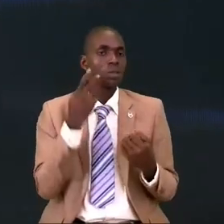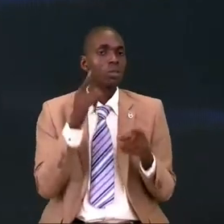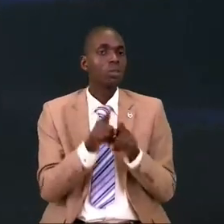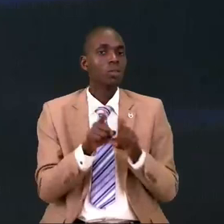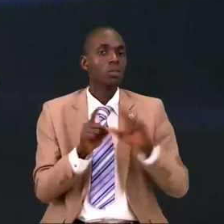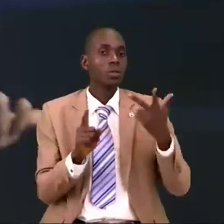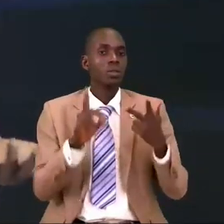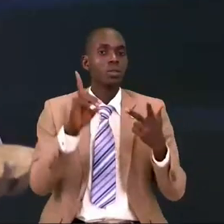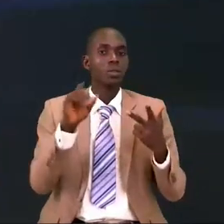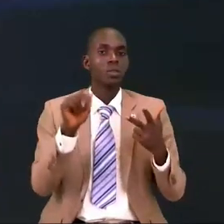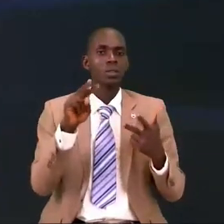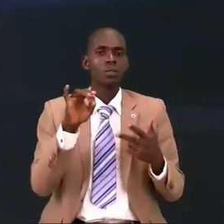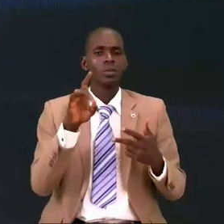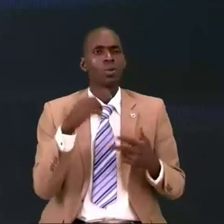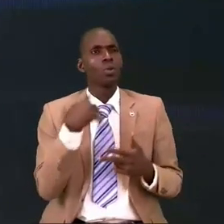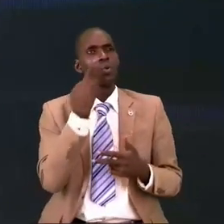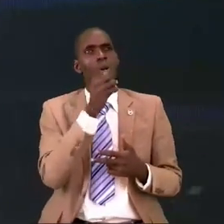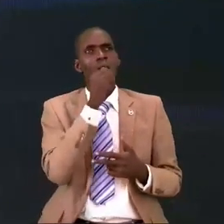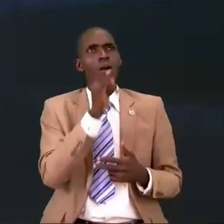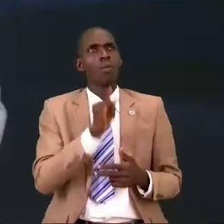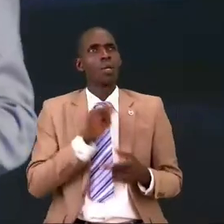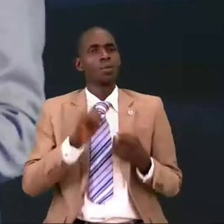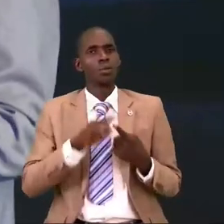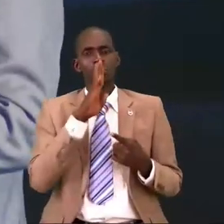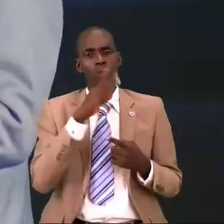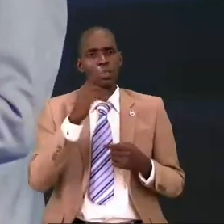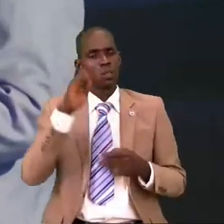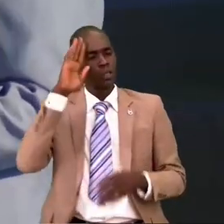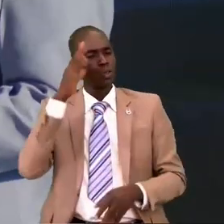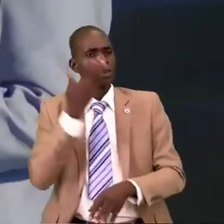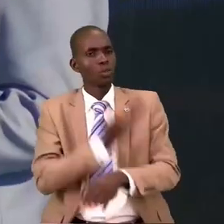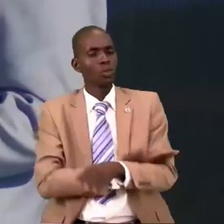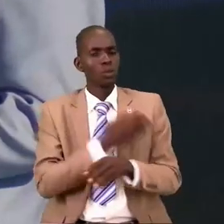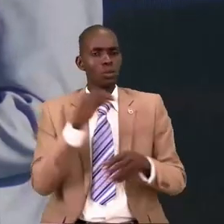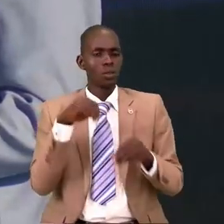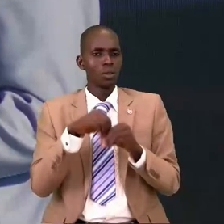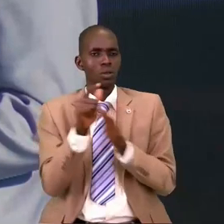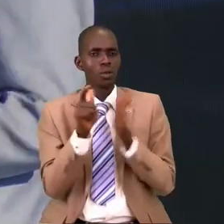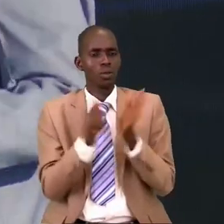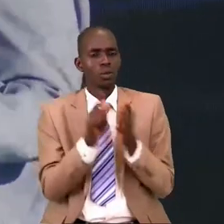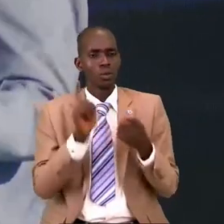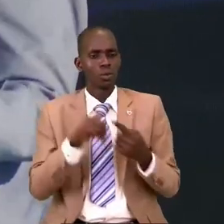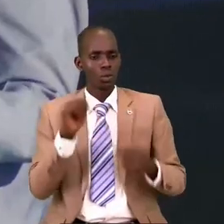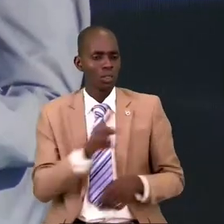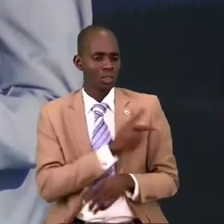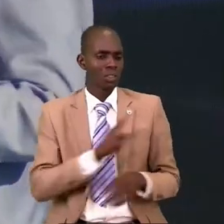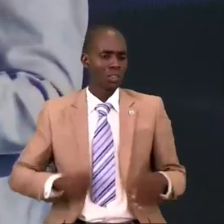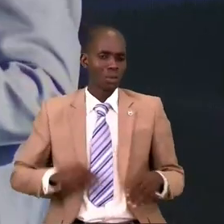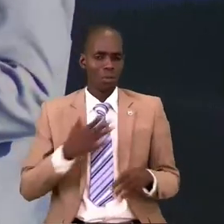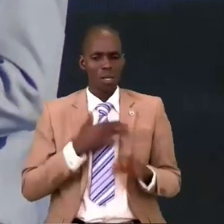Pour être gendre du roi, ma famille n'est pas connue, hein, mais il faut cultiver le courage. Jean le